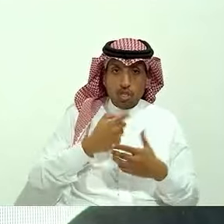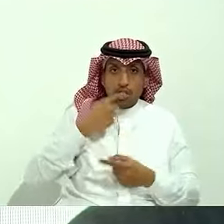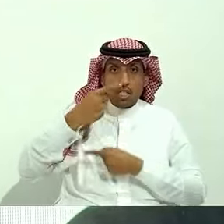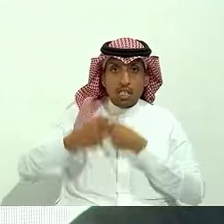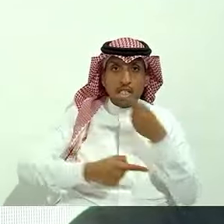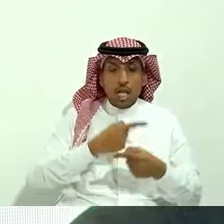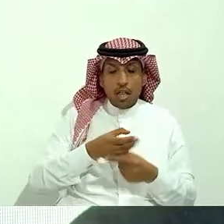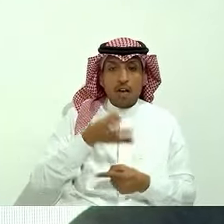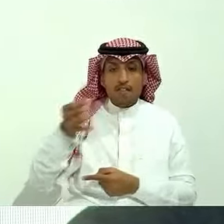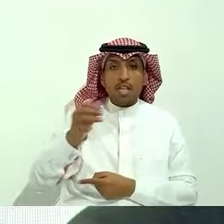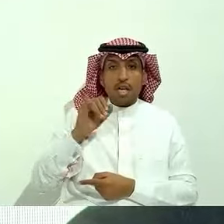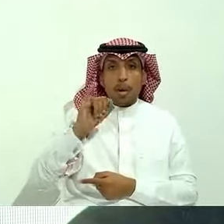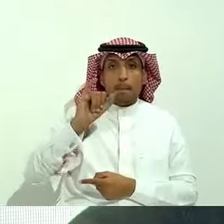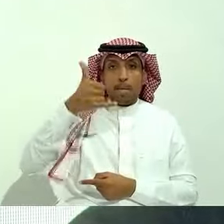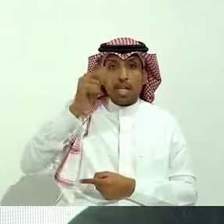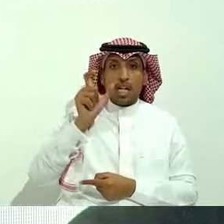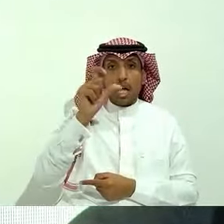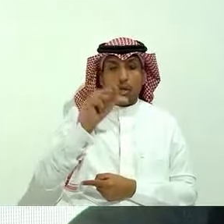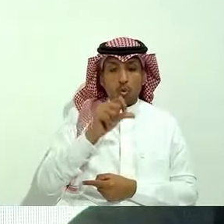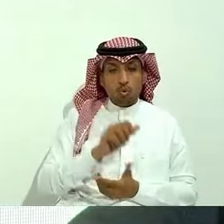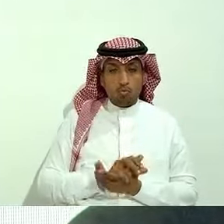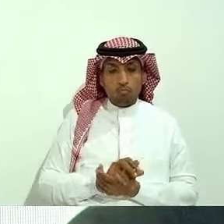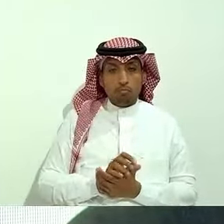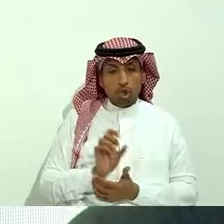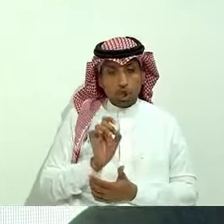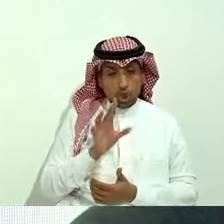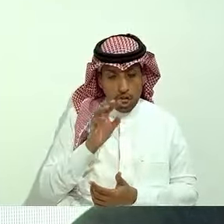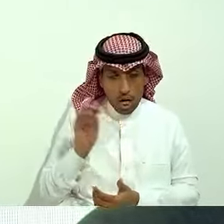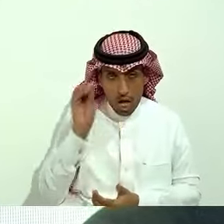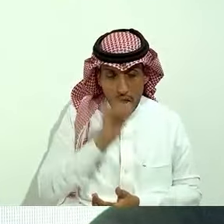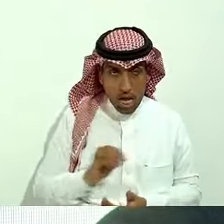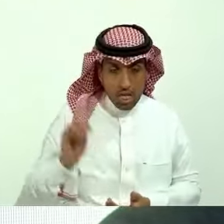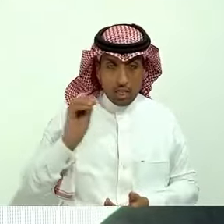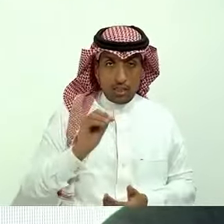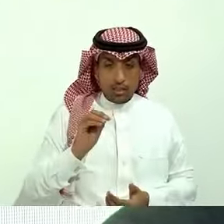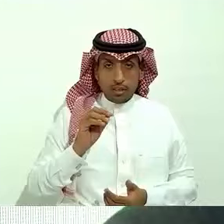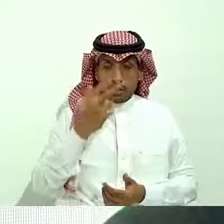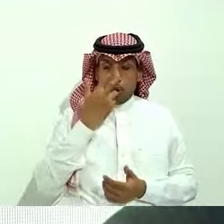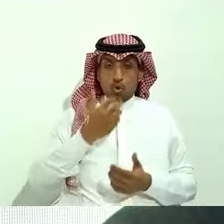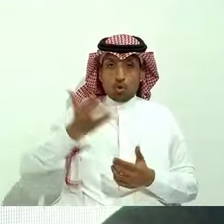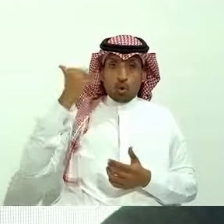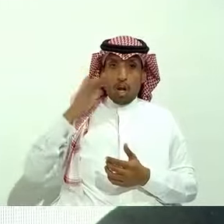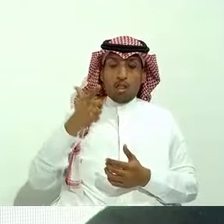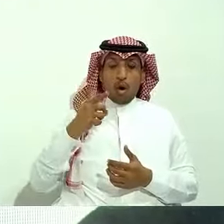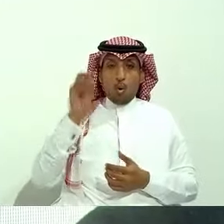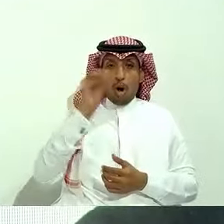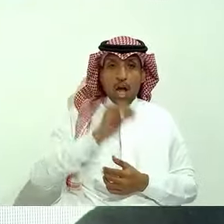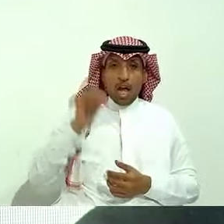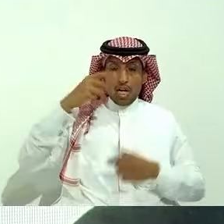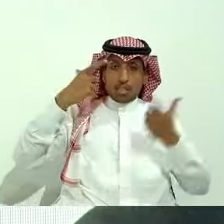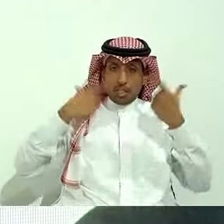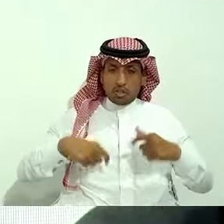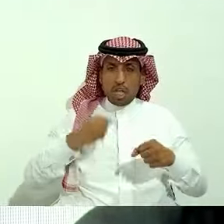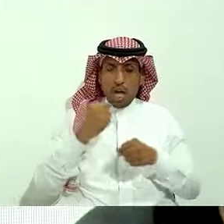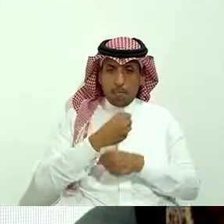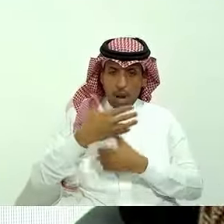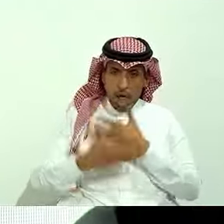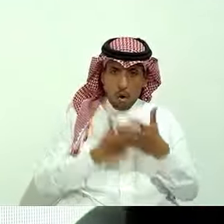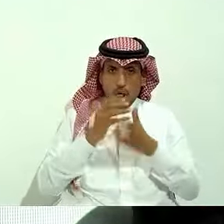في ميلانو. فمن الممكن إنه إن شاء الله هيئة التراث أو هيئة الأزياء يحاولون يعملون لنا